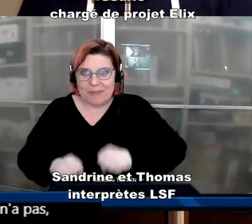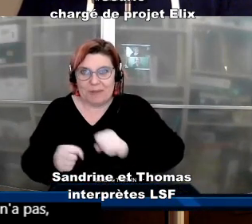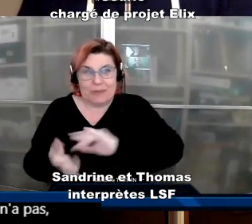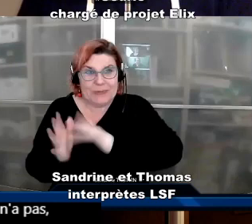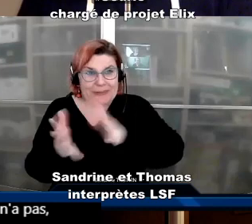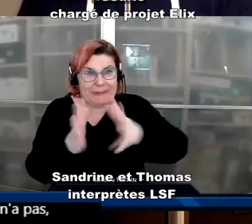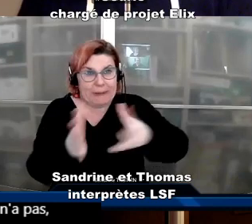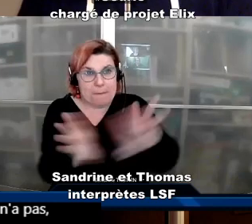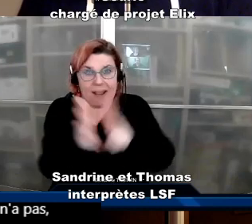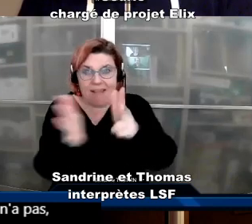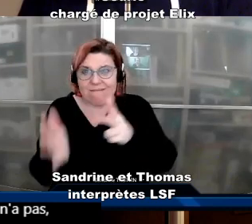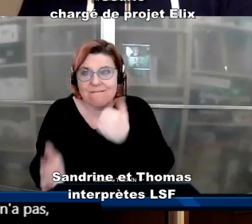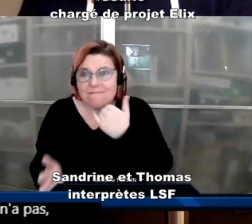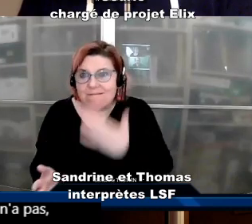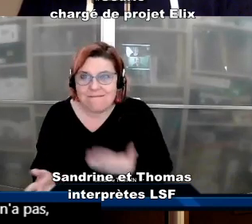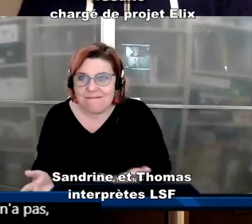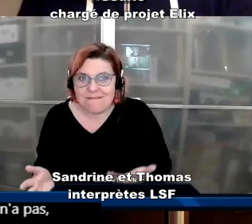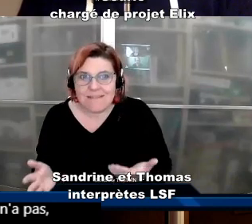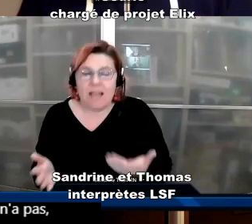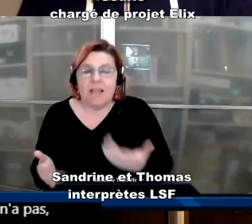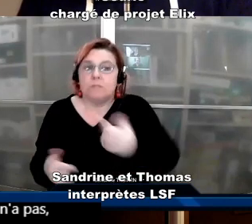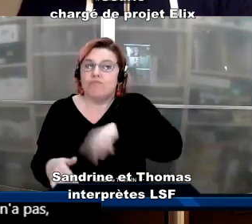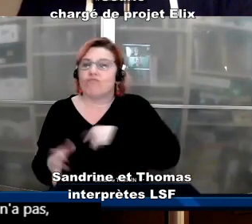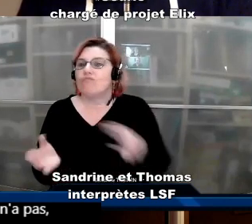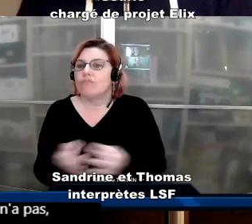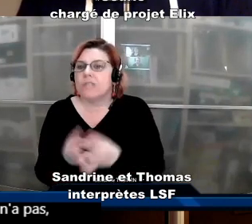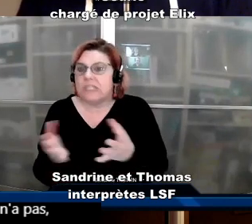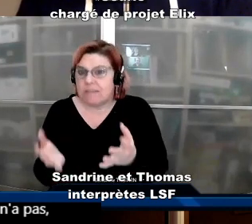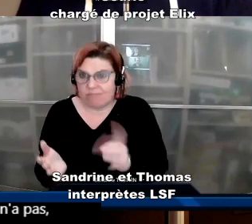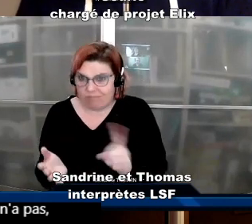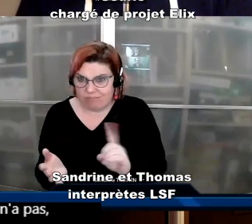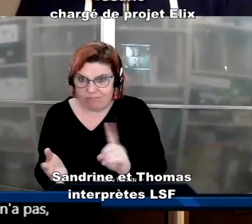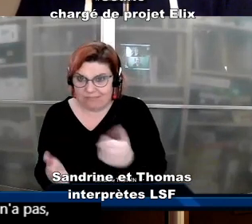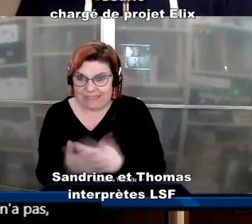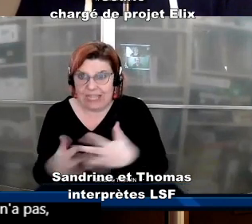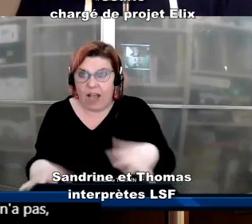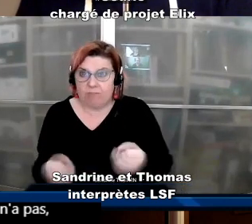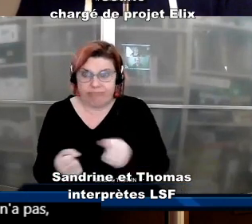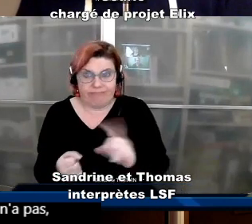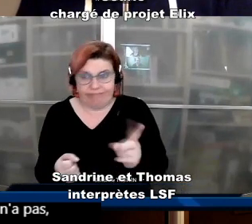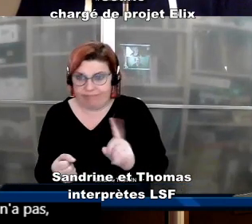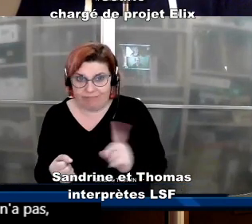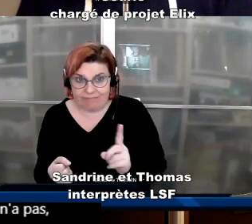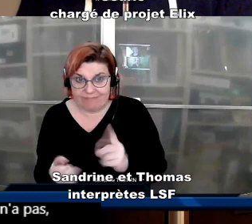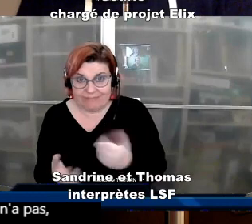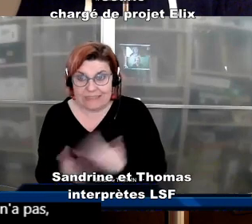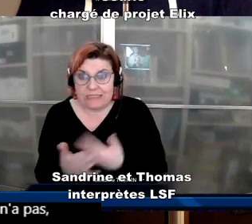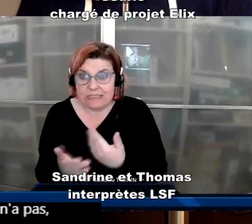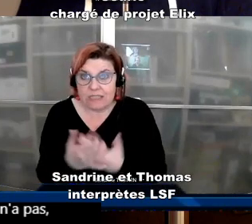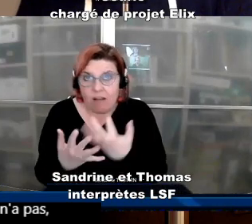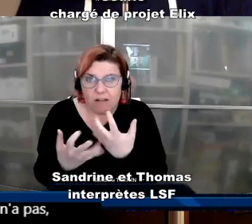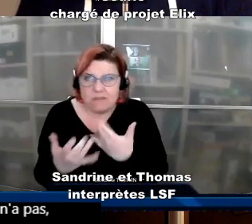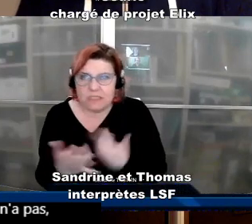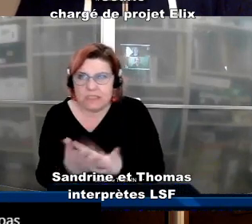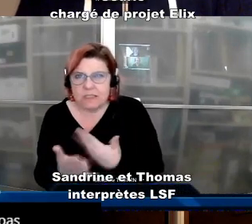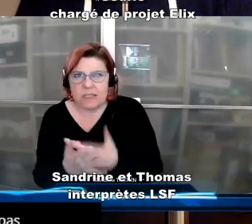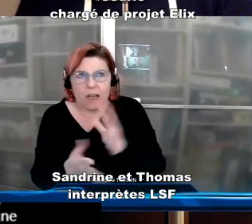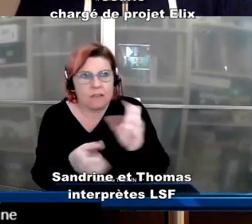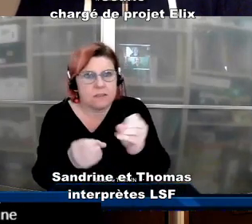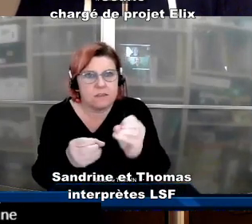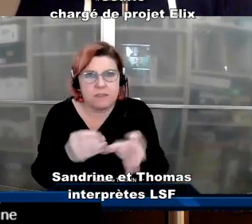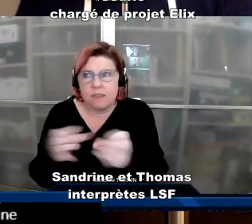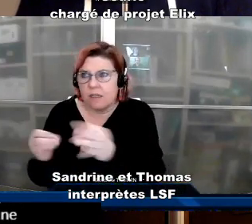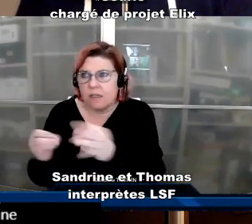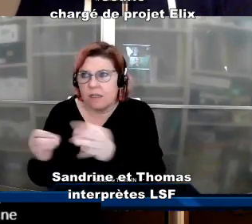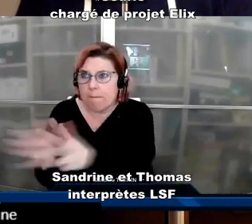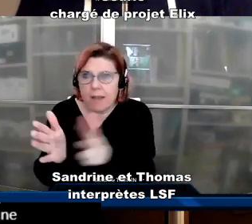l'ensemble des signes, mais nous, Elix, on n'a pas du tout cette compétence-là, on n'a pas du tout cette envie-là de valider les signes. Donc,